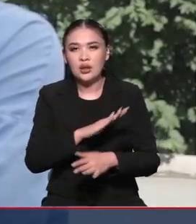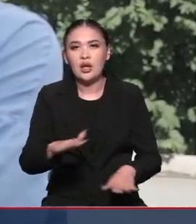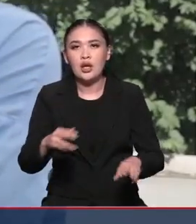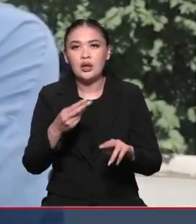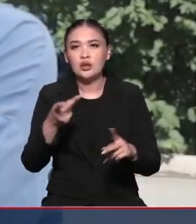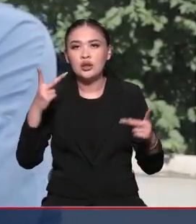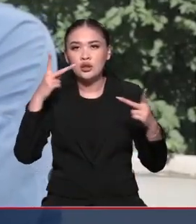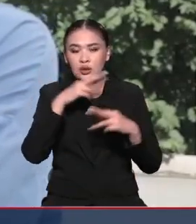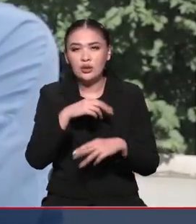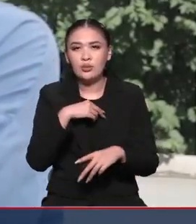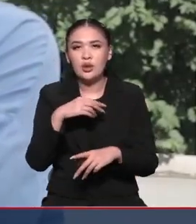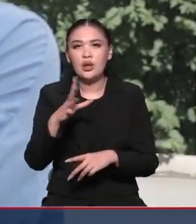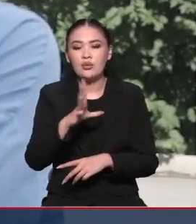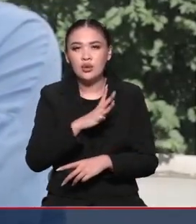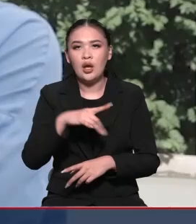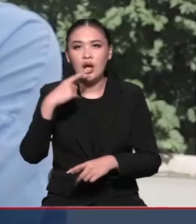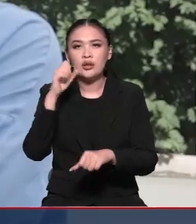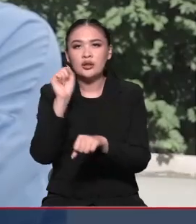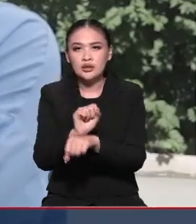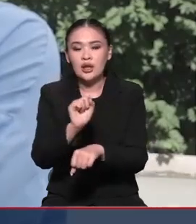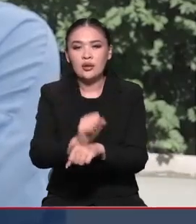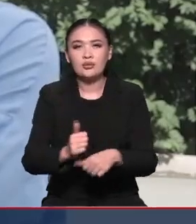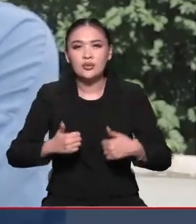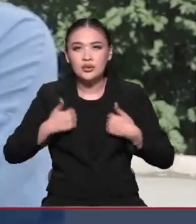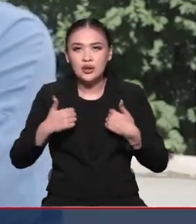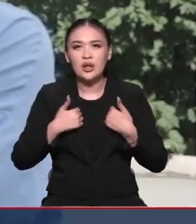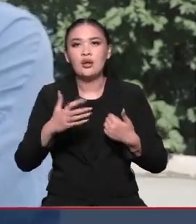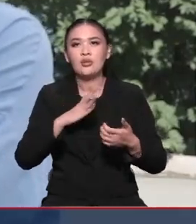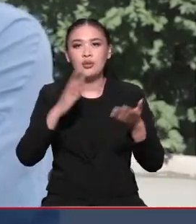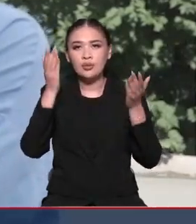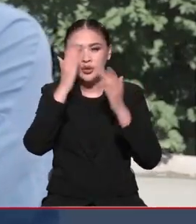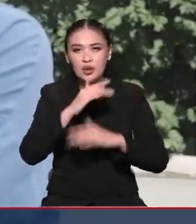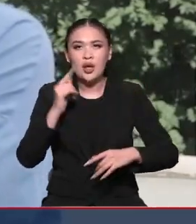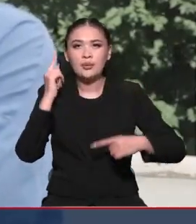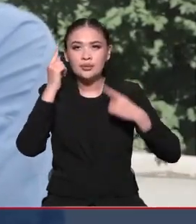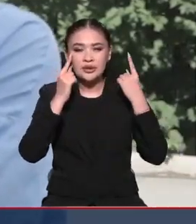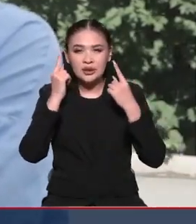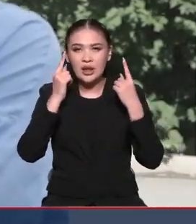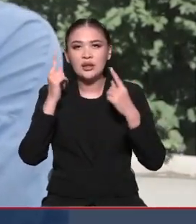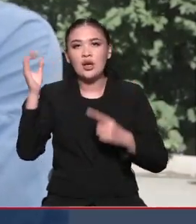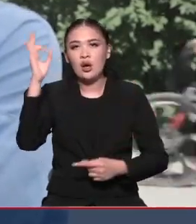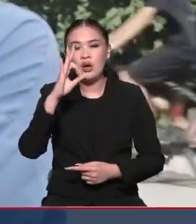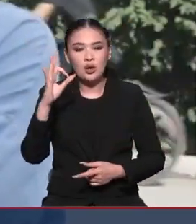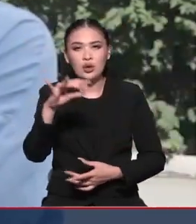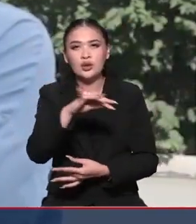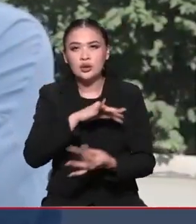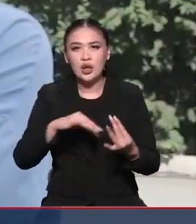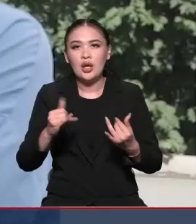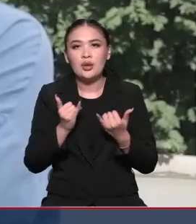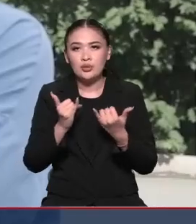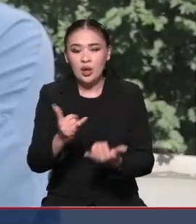дұрыс емес екенін айтып, оны тоқтатуға тырыстым. Мешітке барайық, психолог, психиатр маманына жүгінуге ұсындым.